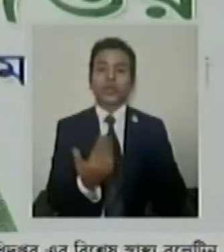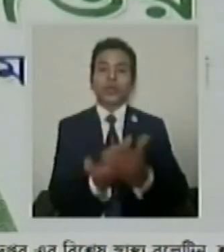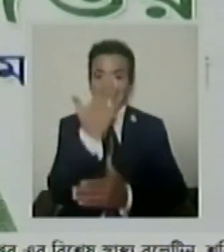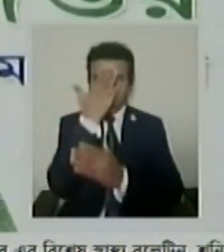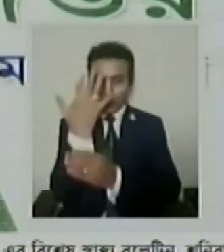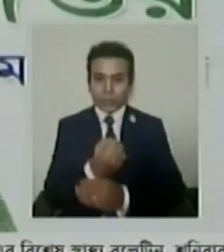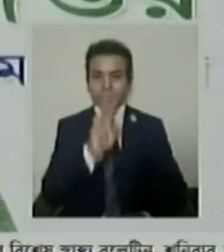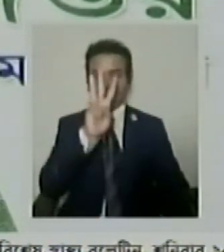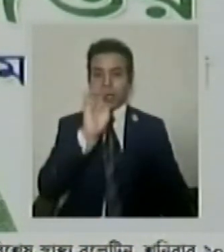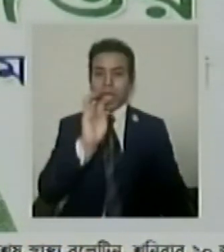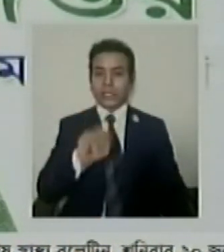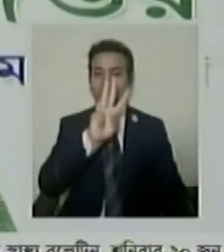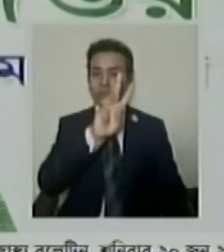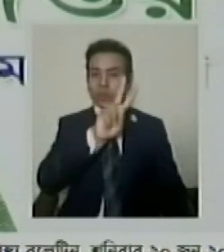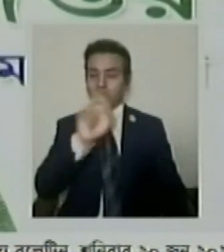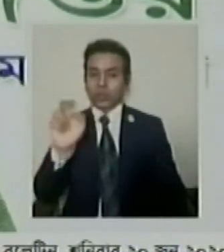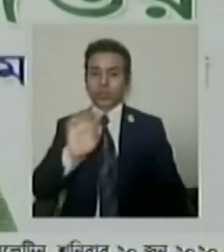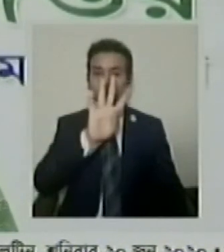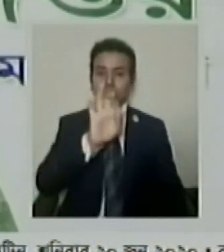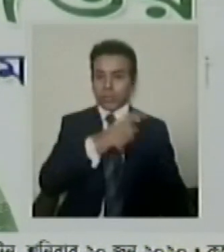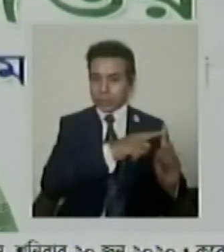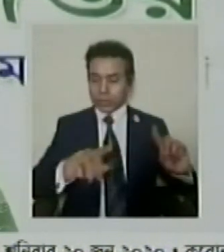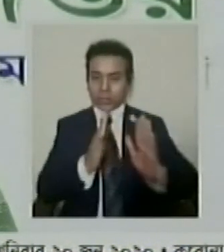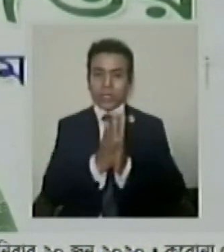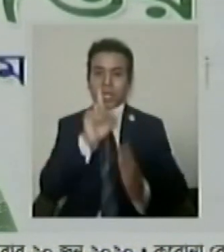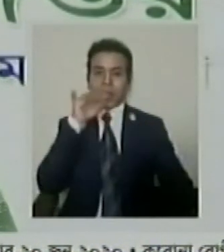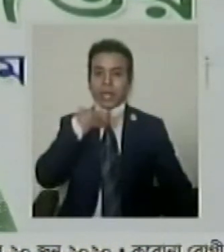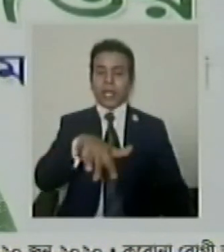শনাক্ত হওয়া রোগীর সংখ্যা এখন 1,08,775 জন।